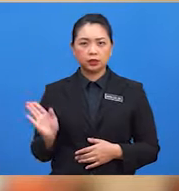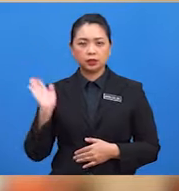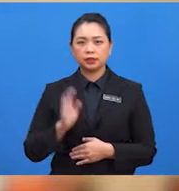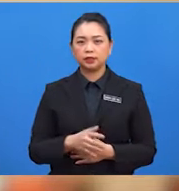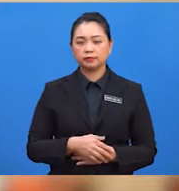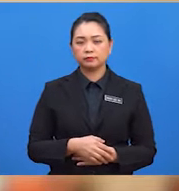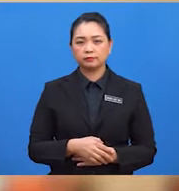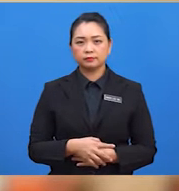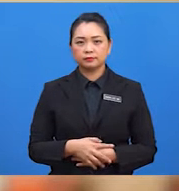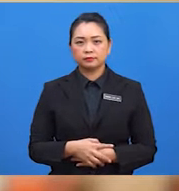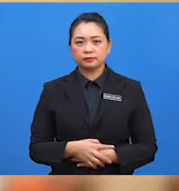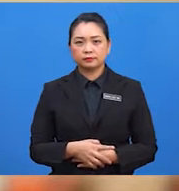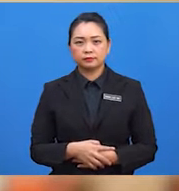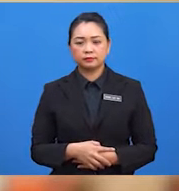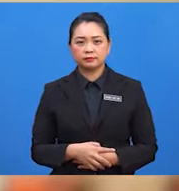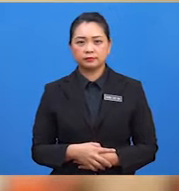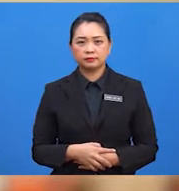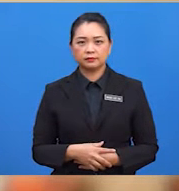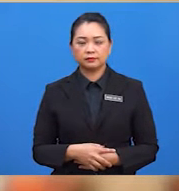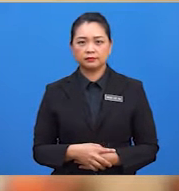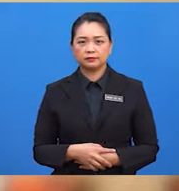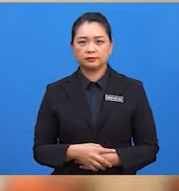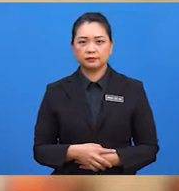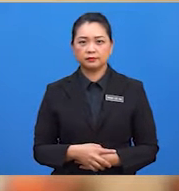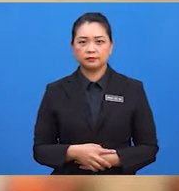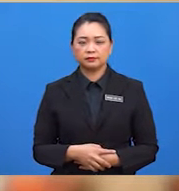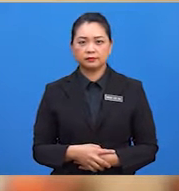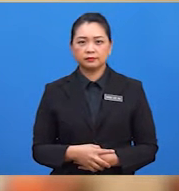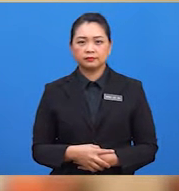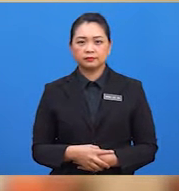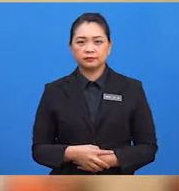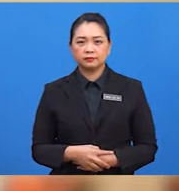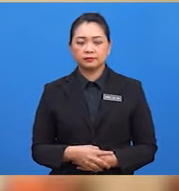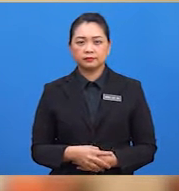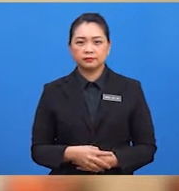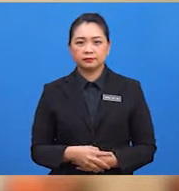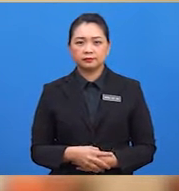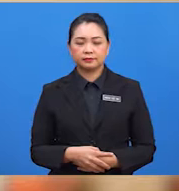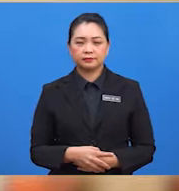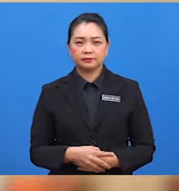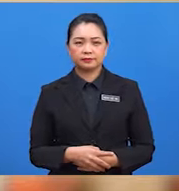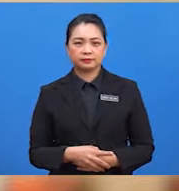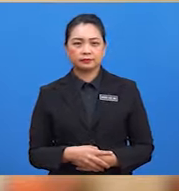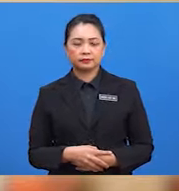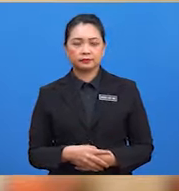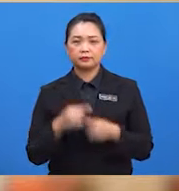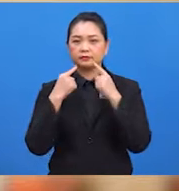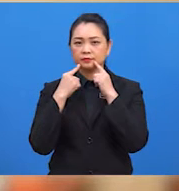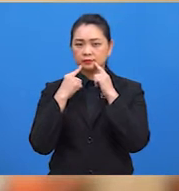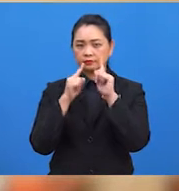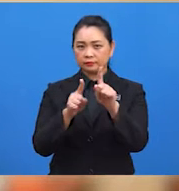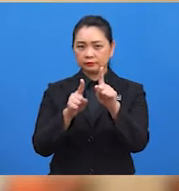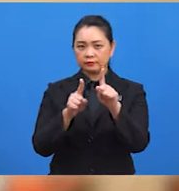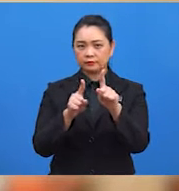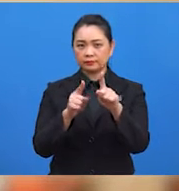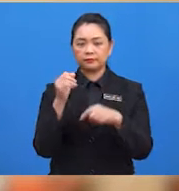A. Sungai Huanghe. B. Sungai Yangzhou. Soalan yang mudah kan, murid-murid? Jawapan ada